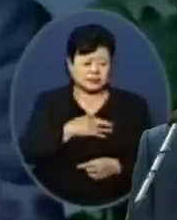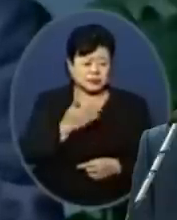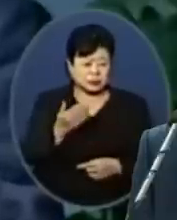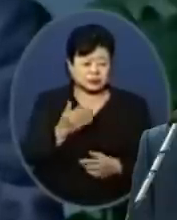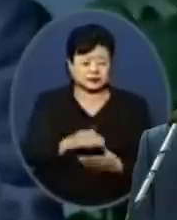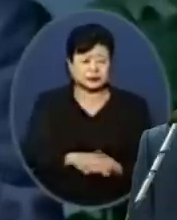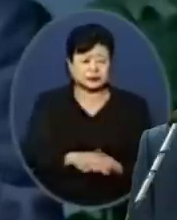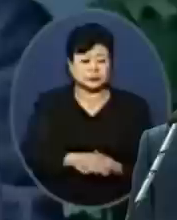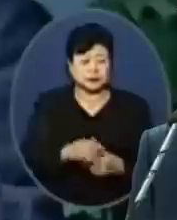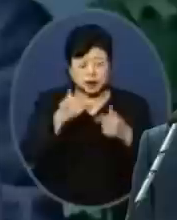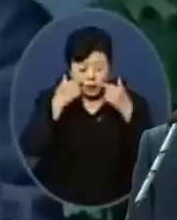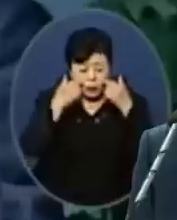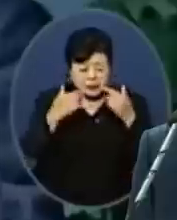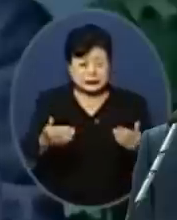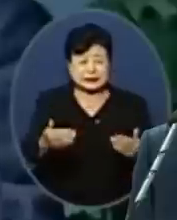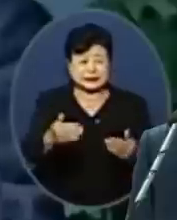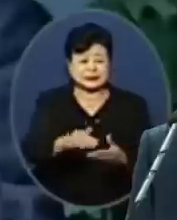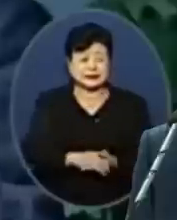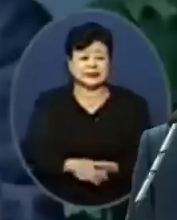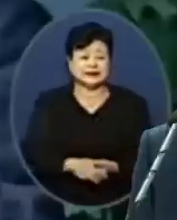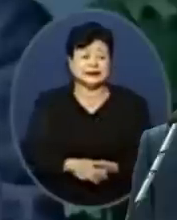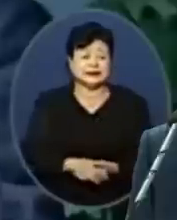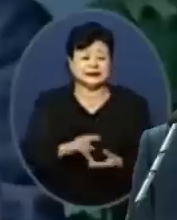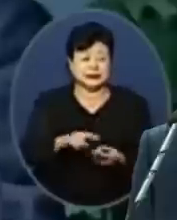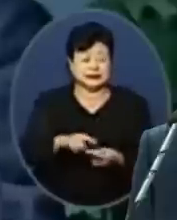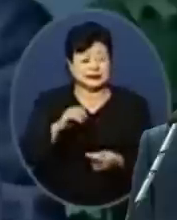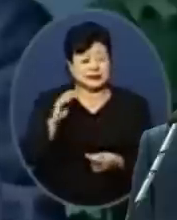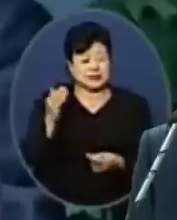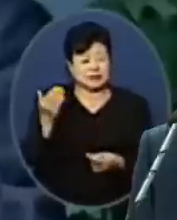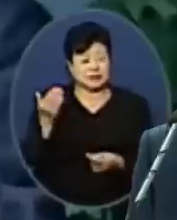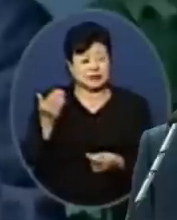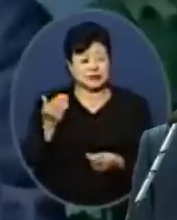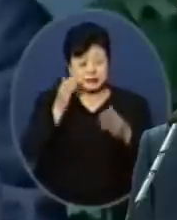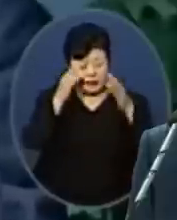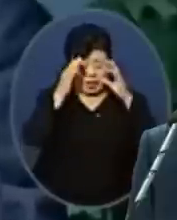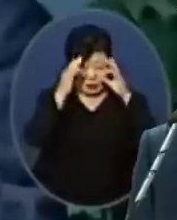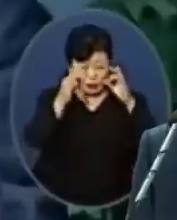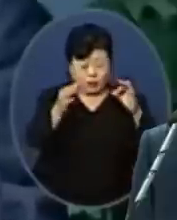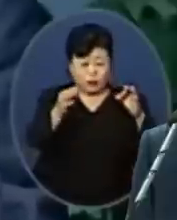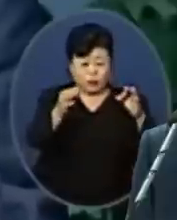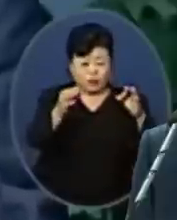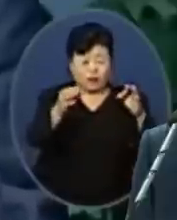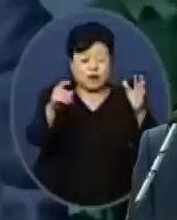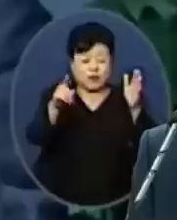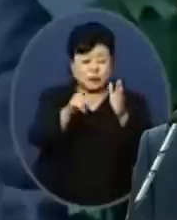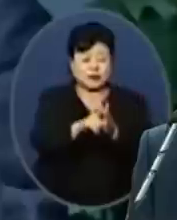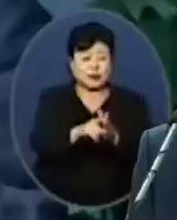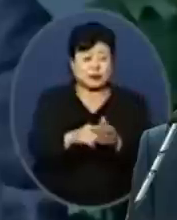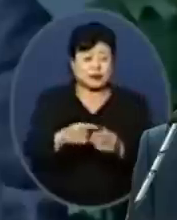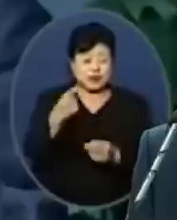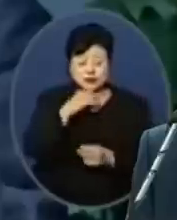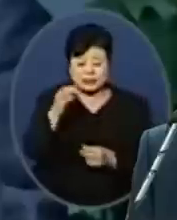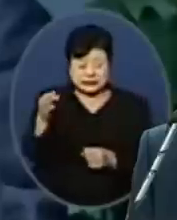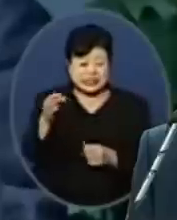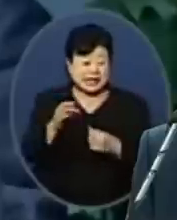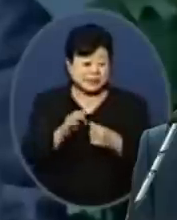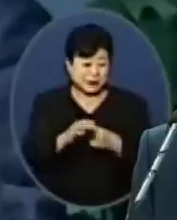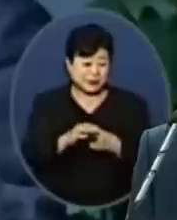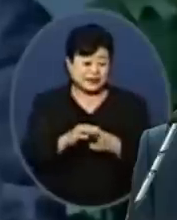여러분 확실히 그렇게 된 것을 바라보고 믿고 입으로 시인하고